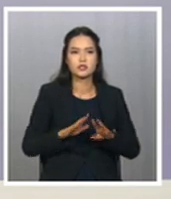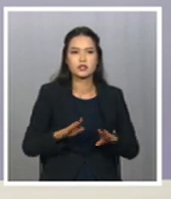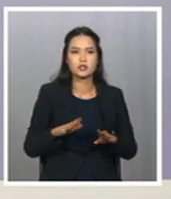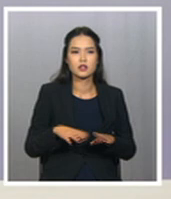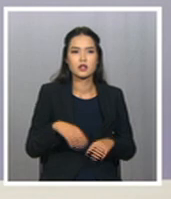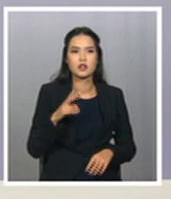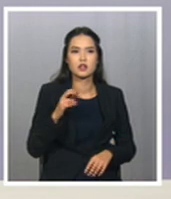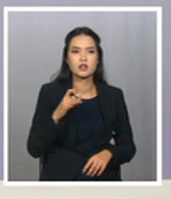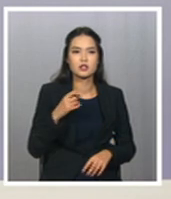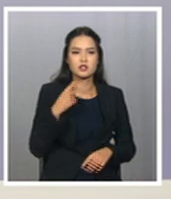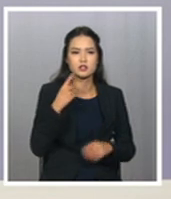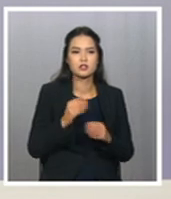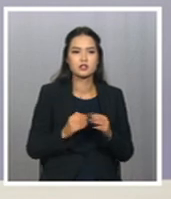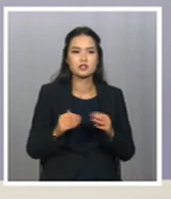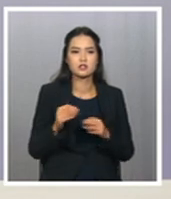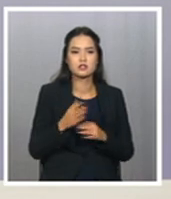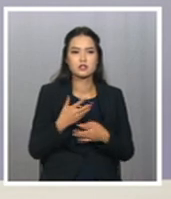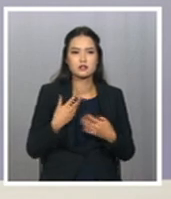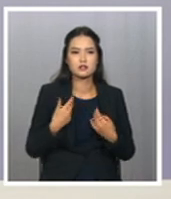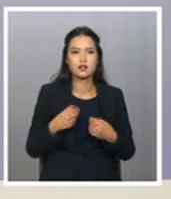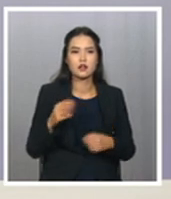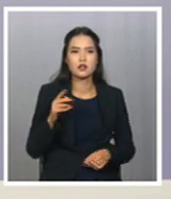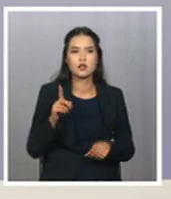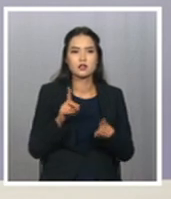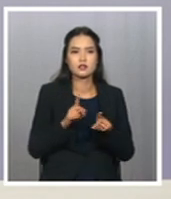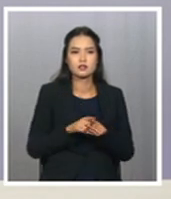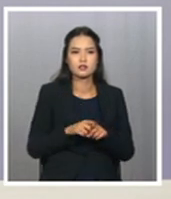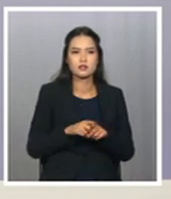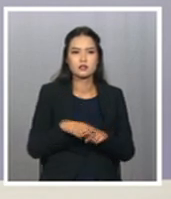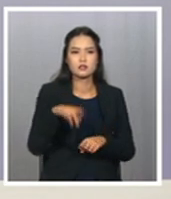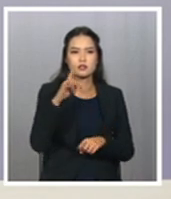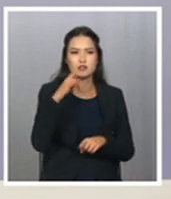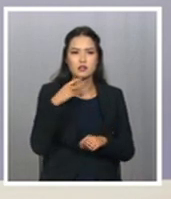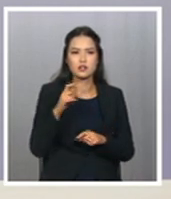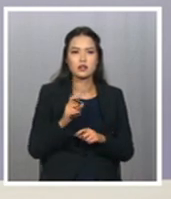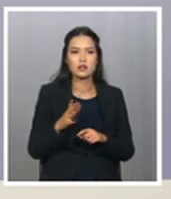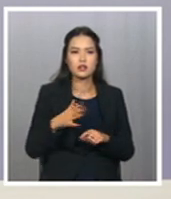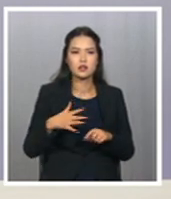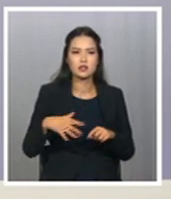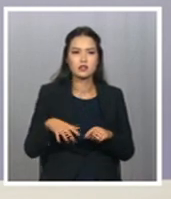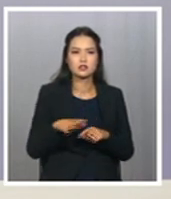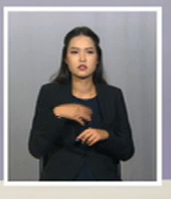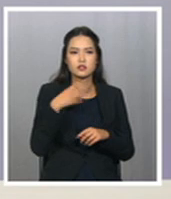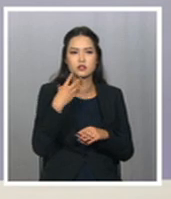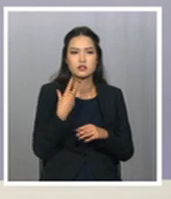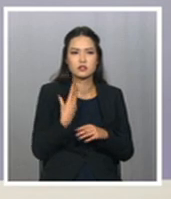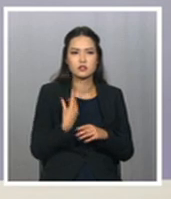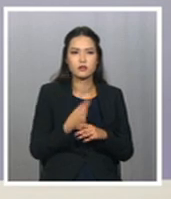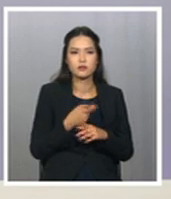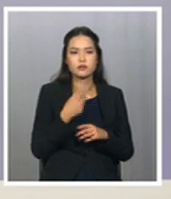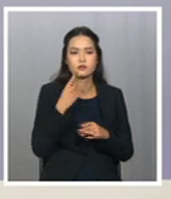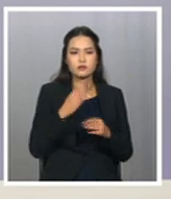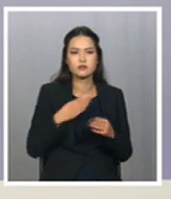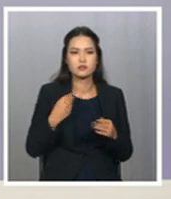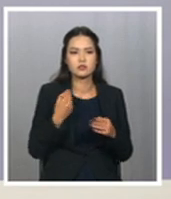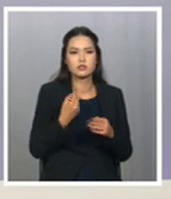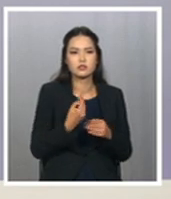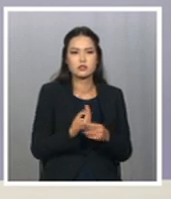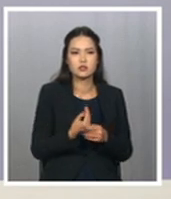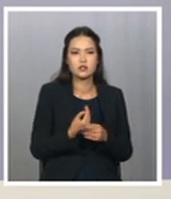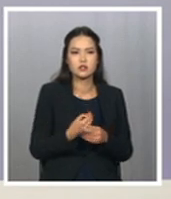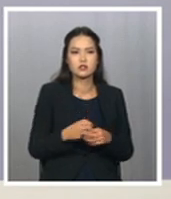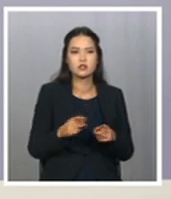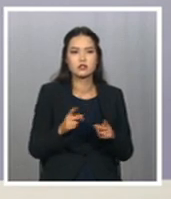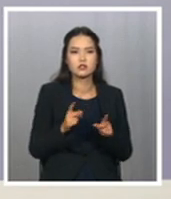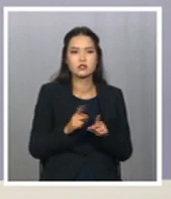халқына ғана тән емес, сонымен қатар қазақ халқына өте-мөте жақын боп келетін осынау